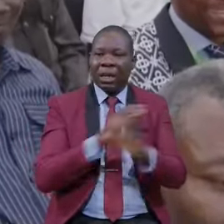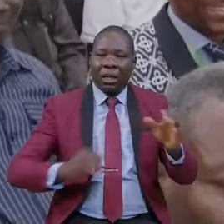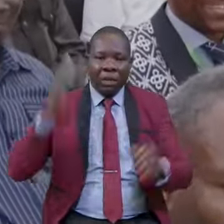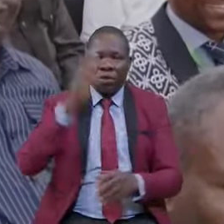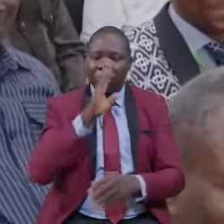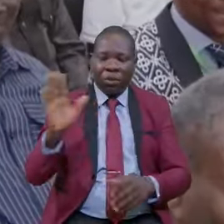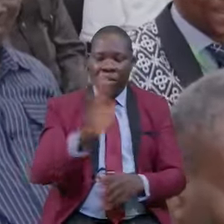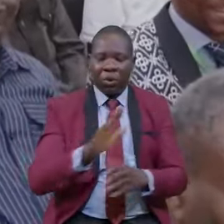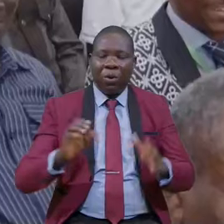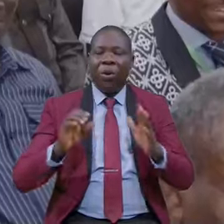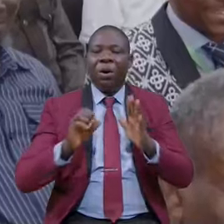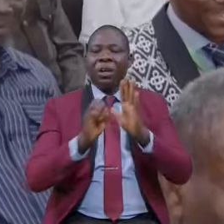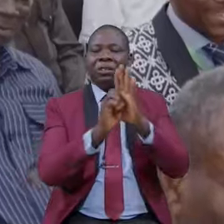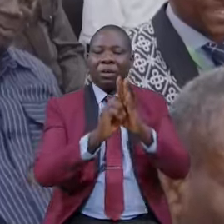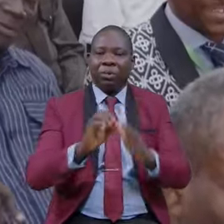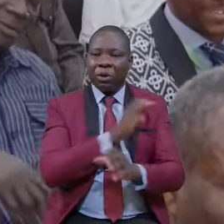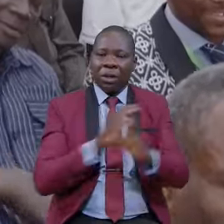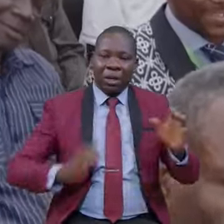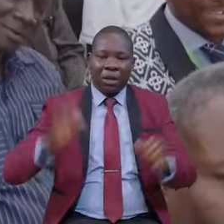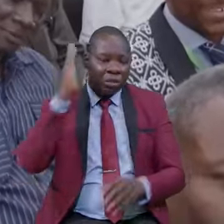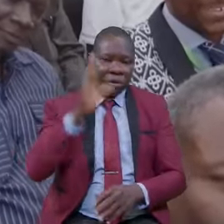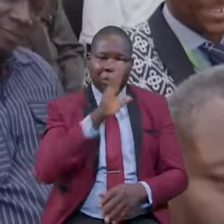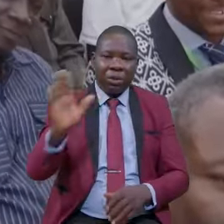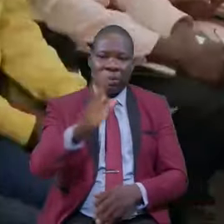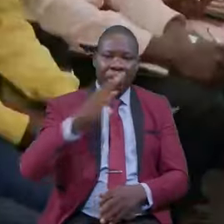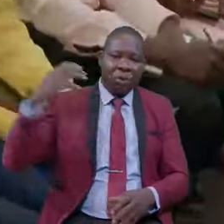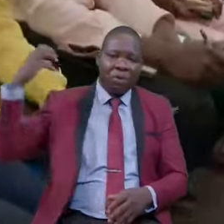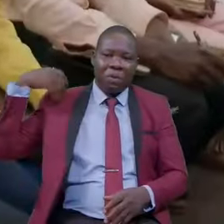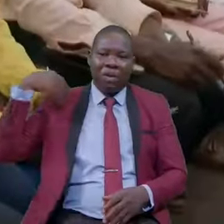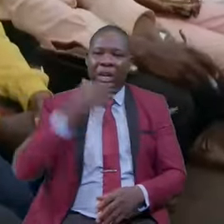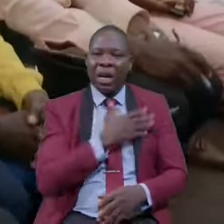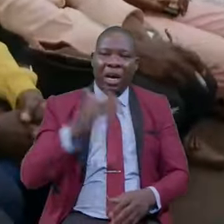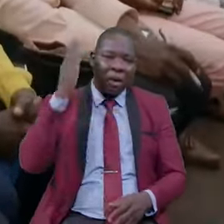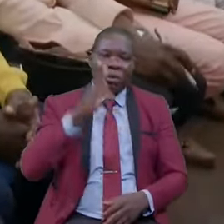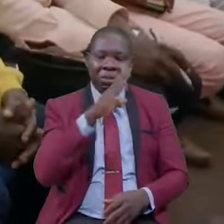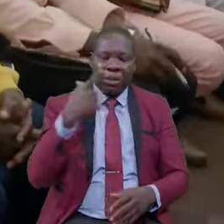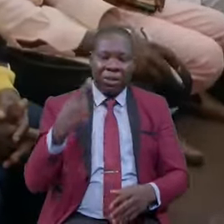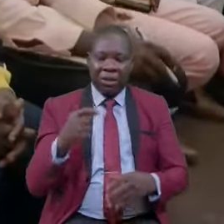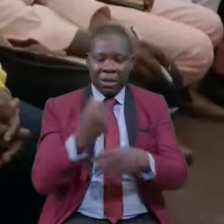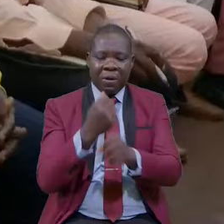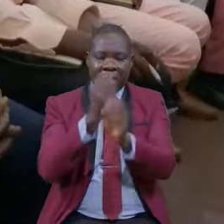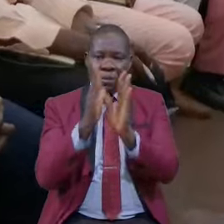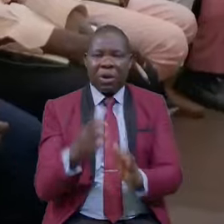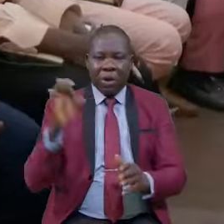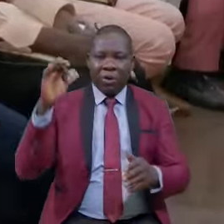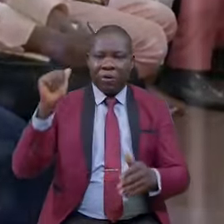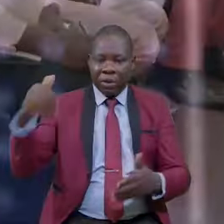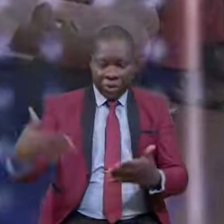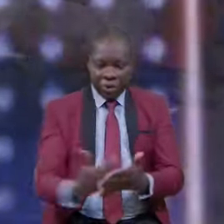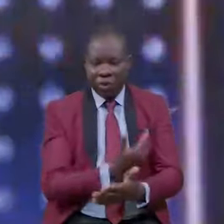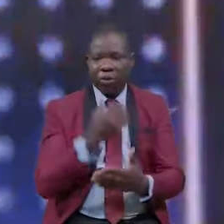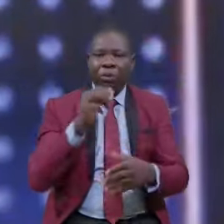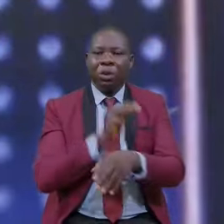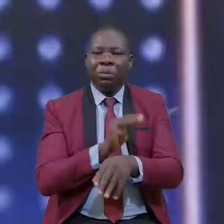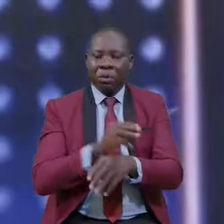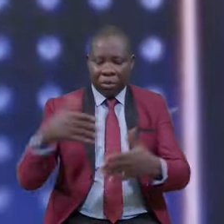sera ton modèle. Et Christ sera le créateur d'un nouveau ministère, d'une nouvelle vie, d'une